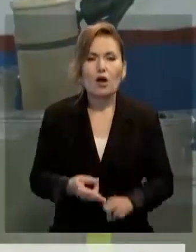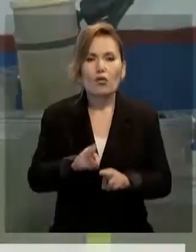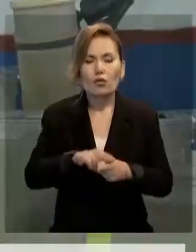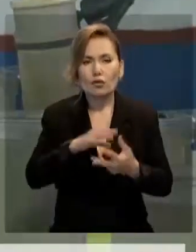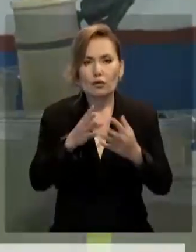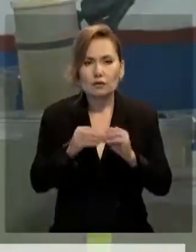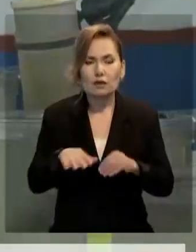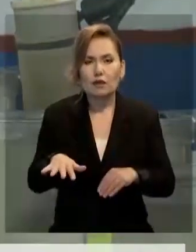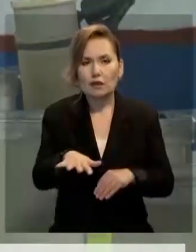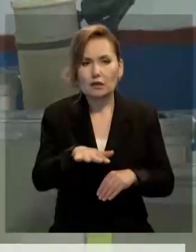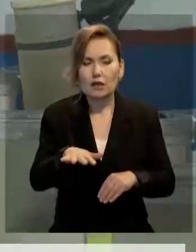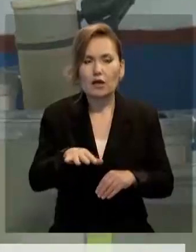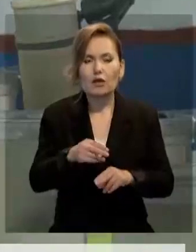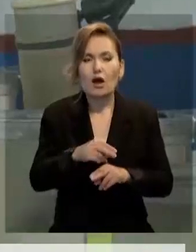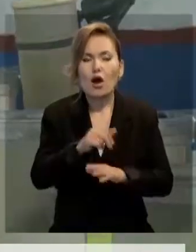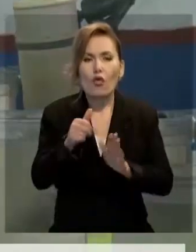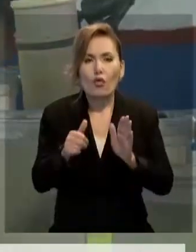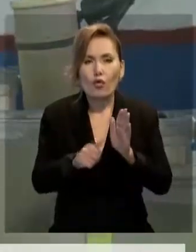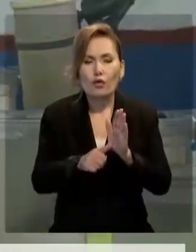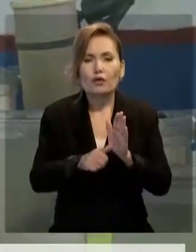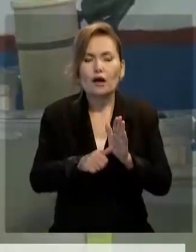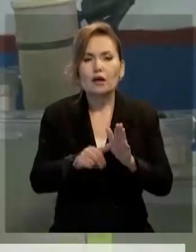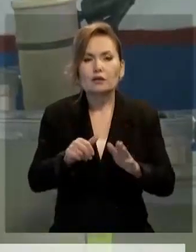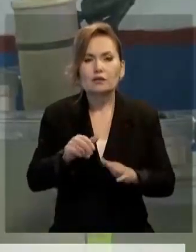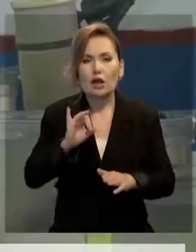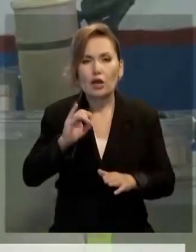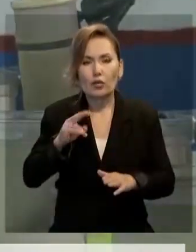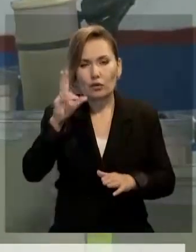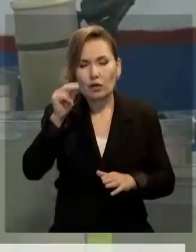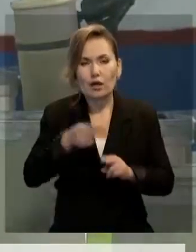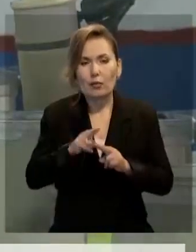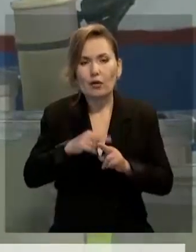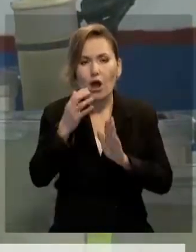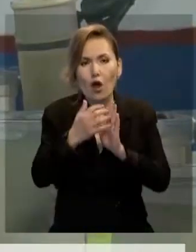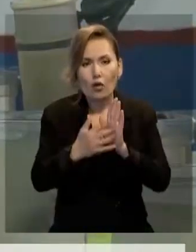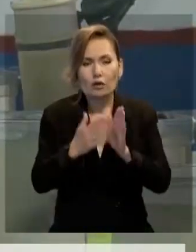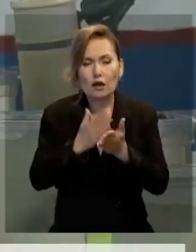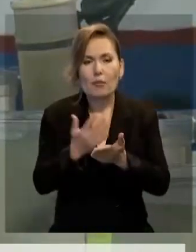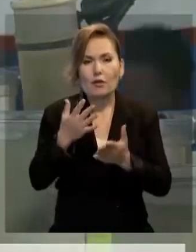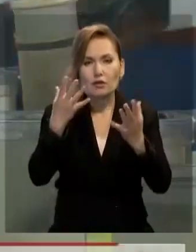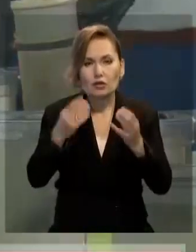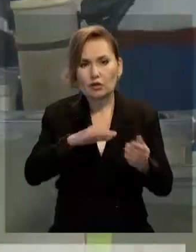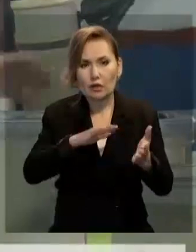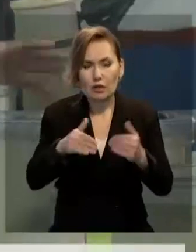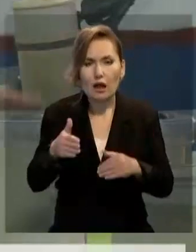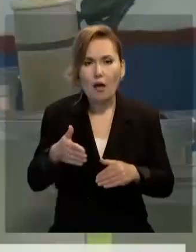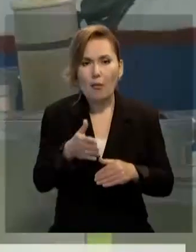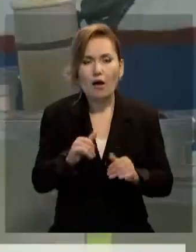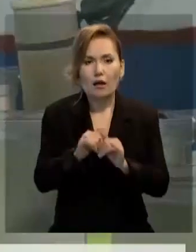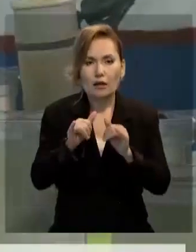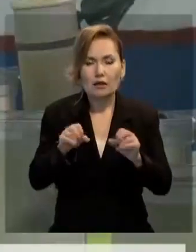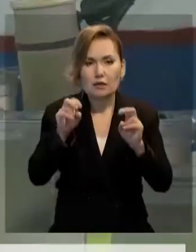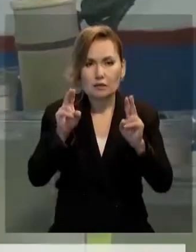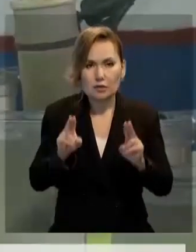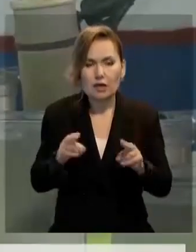16 günü şıkkan Talsolubek Dömangdaydın oğulduktarı tur. Bular endi 5 kundan keyin balık bolup tüsüp mına vannalarga